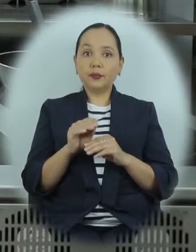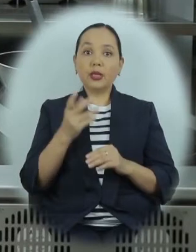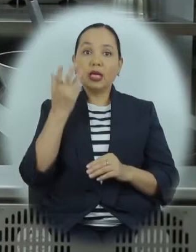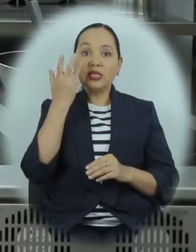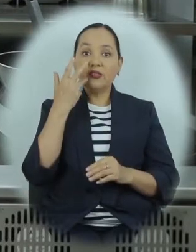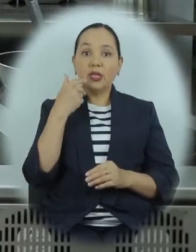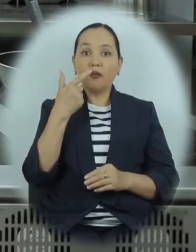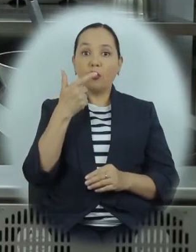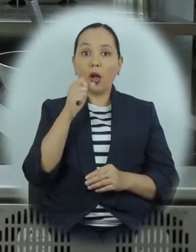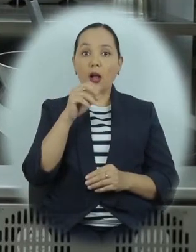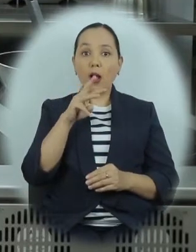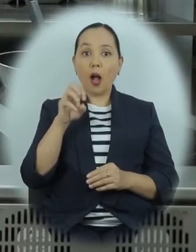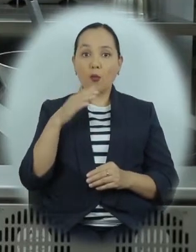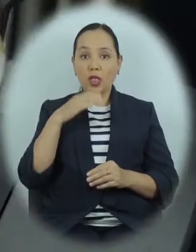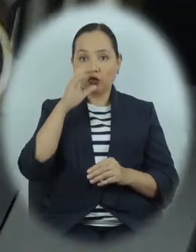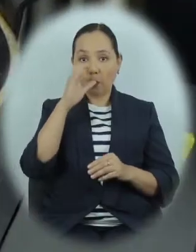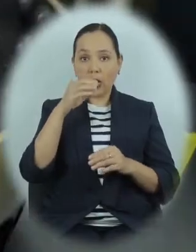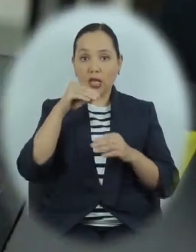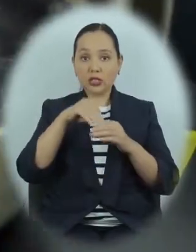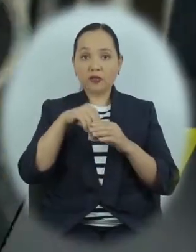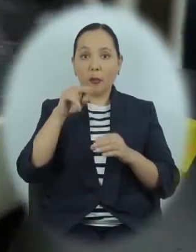цветовую гамму нашего болгарского перца.